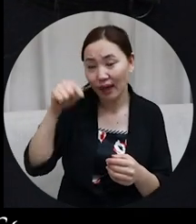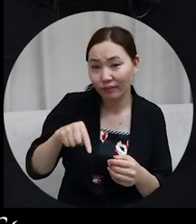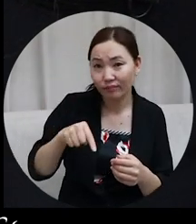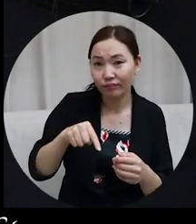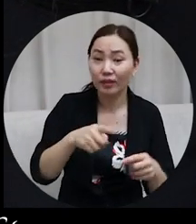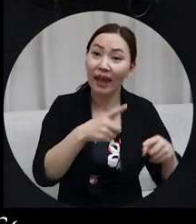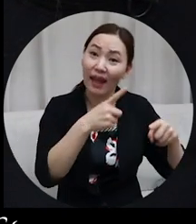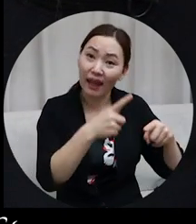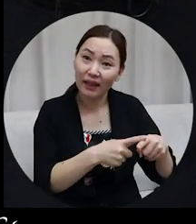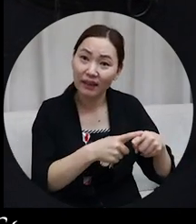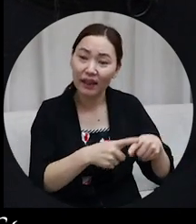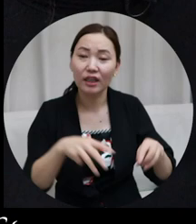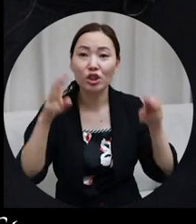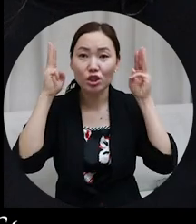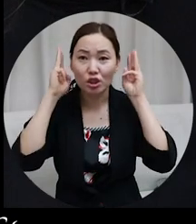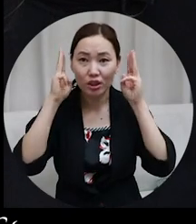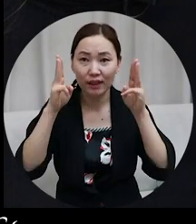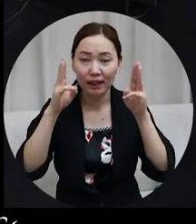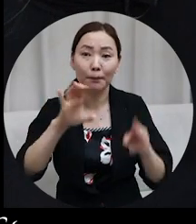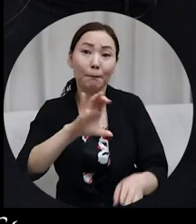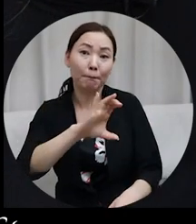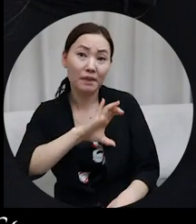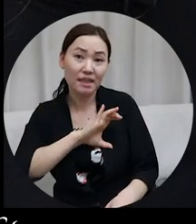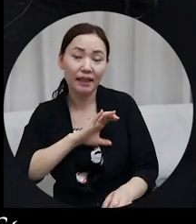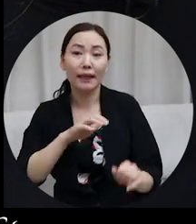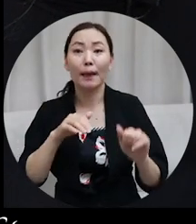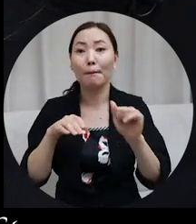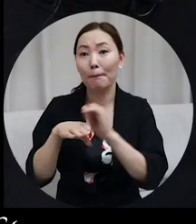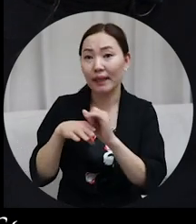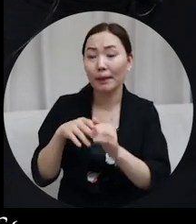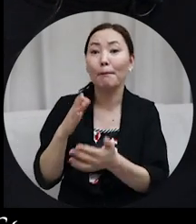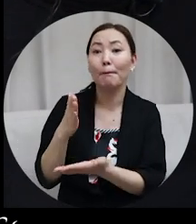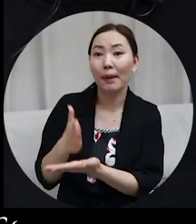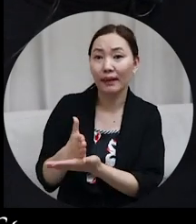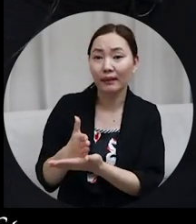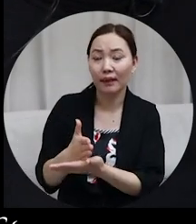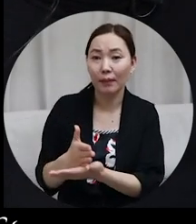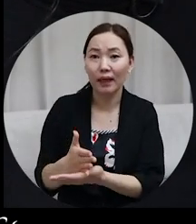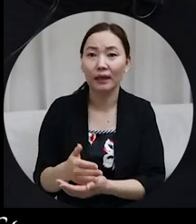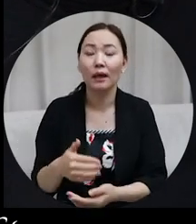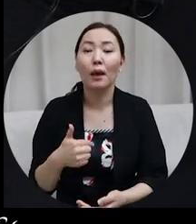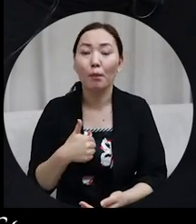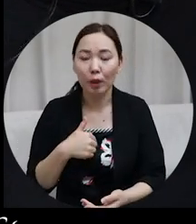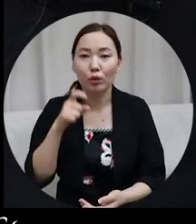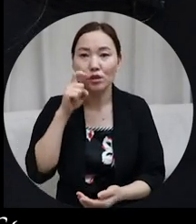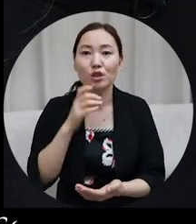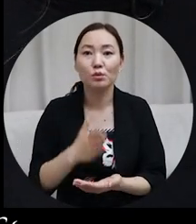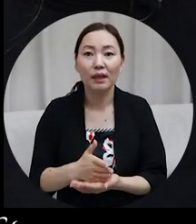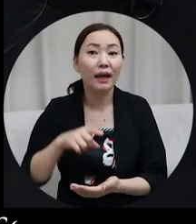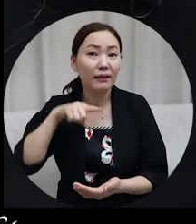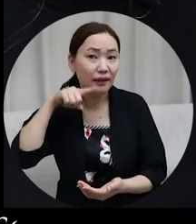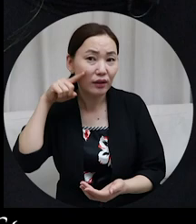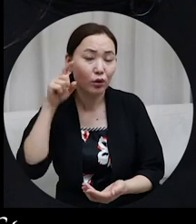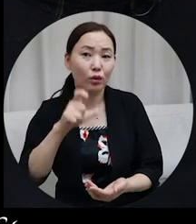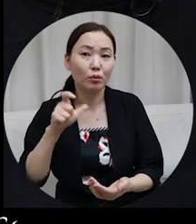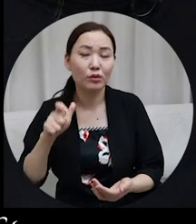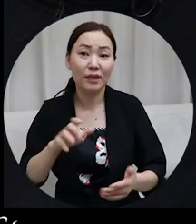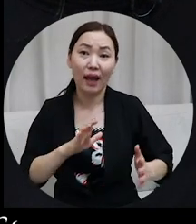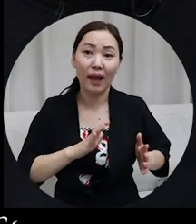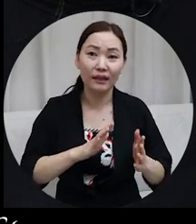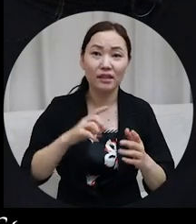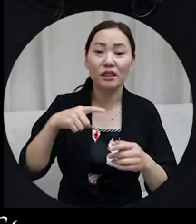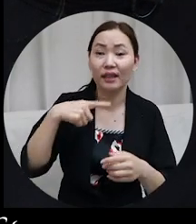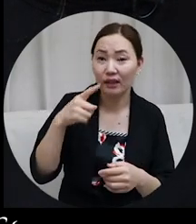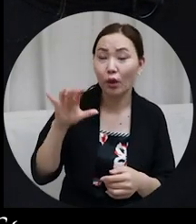их тийм хөнгөн шийдэх тийм сэтгэлийн сэтгэл зүйн тийм бэлтгэлтэй байгаарай л гэж хэлмээр байна. Одоо юу мэрийн тэ залуустай хандж